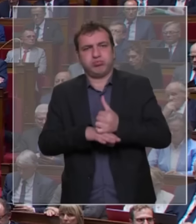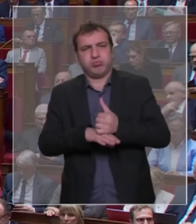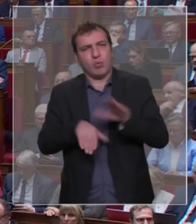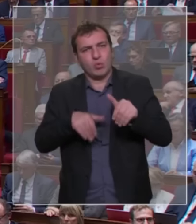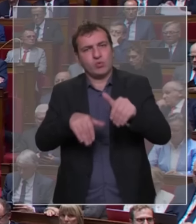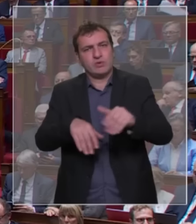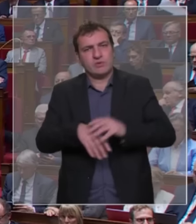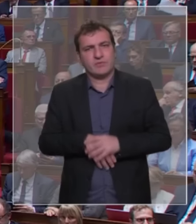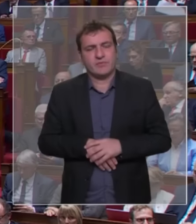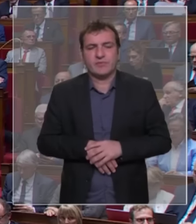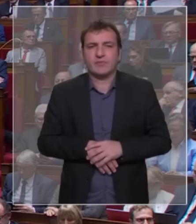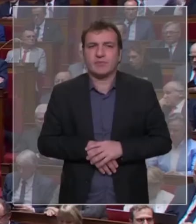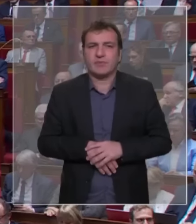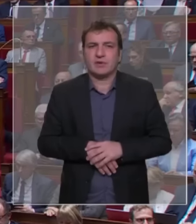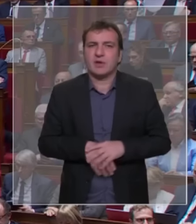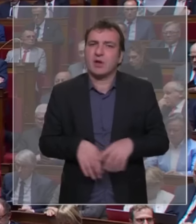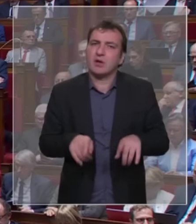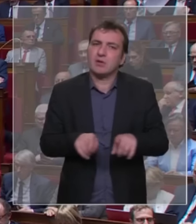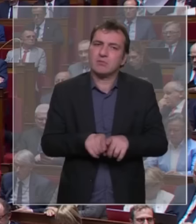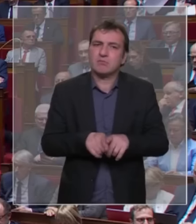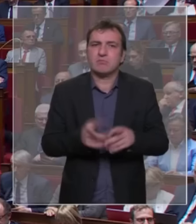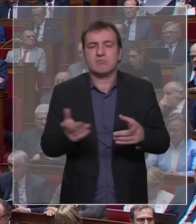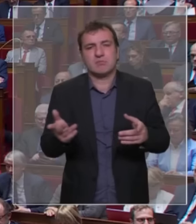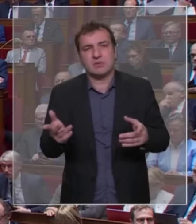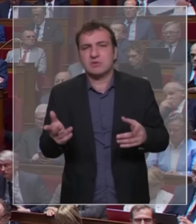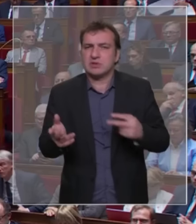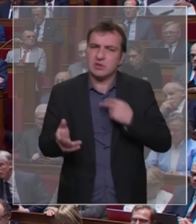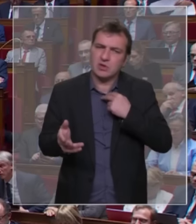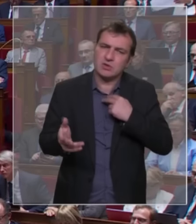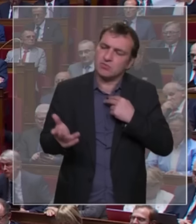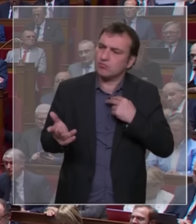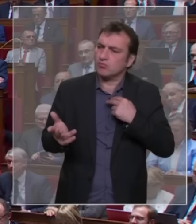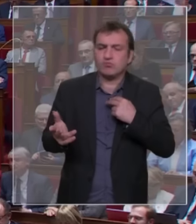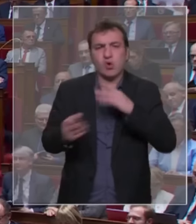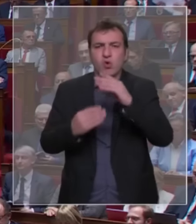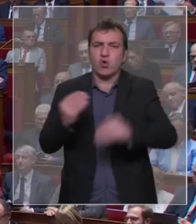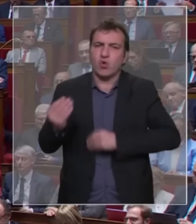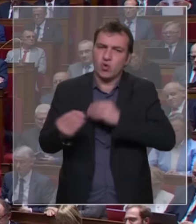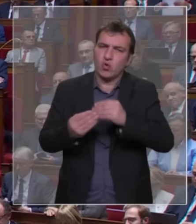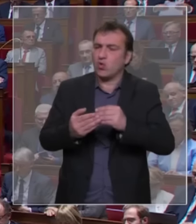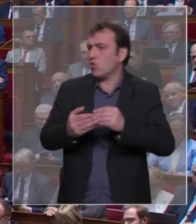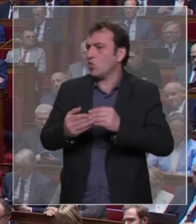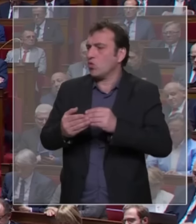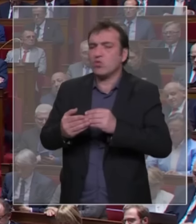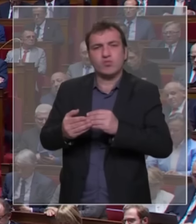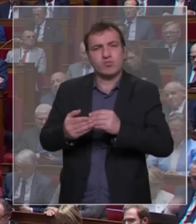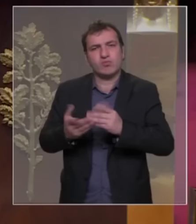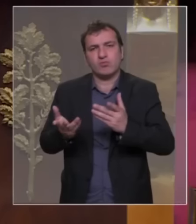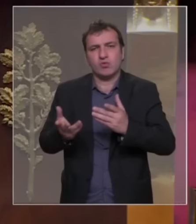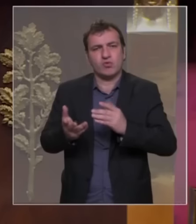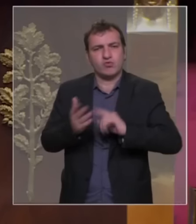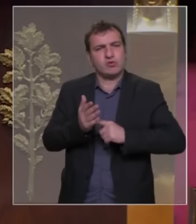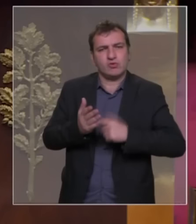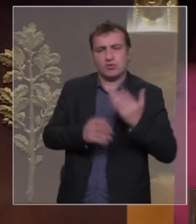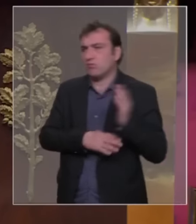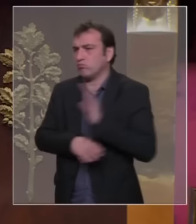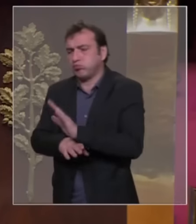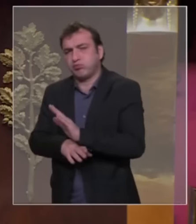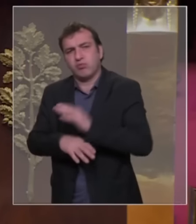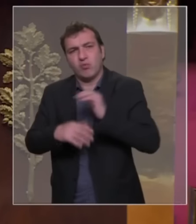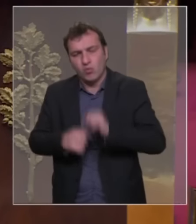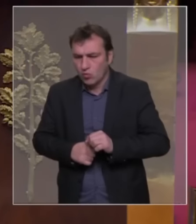messieurs les députés, à porter une voix singulière dans le monde, où notre capacité de prendre des initiatives